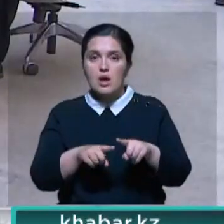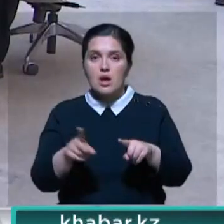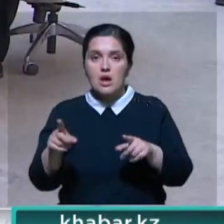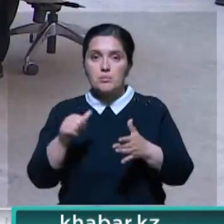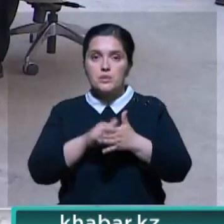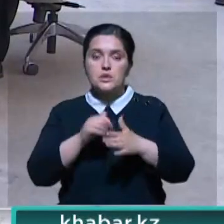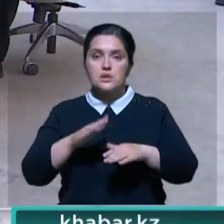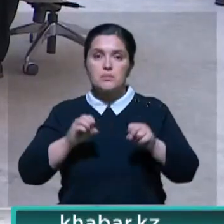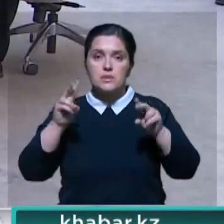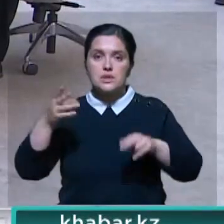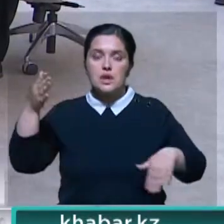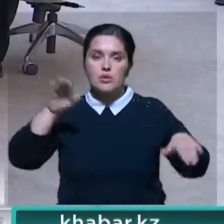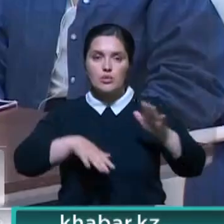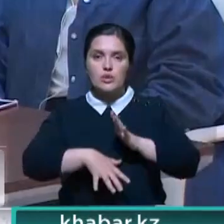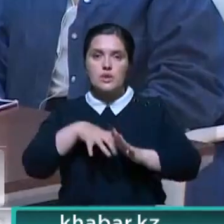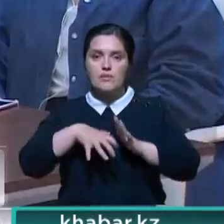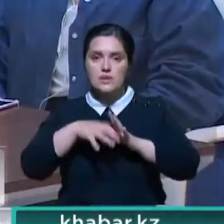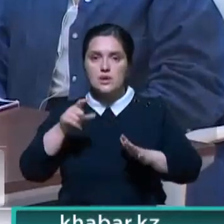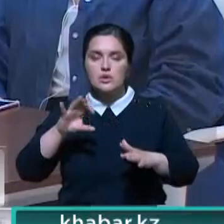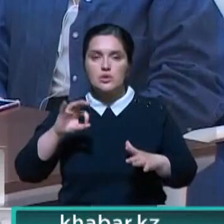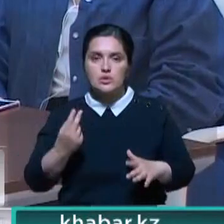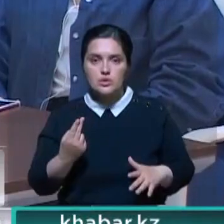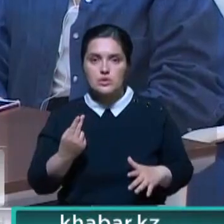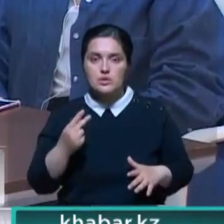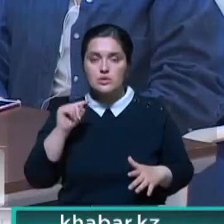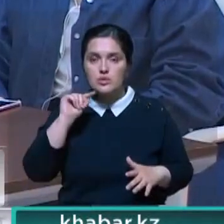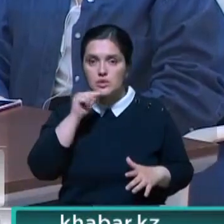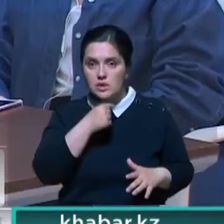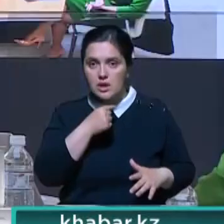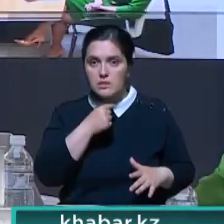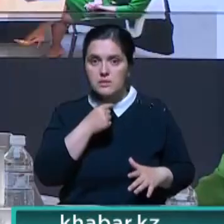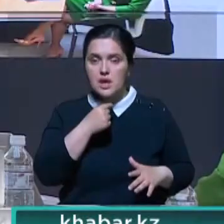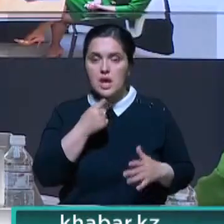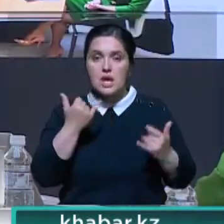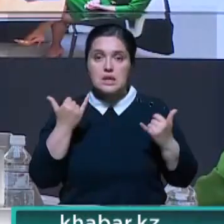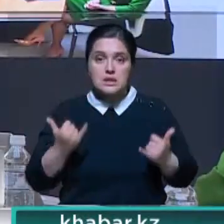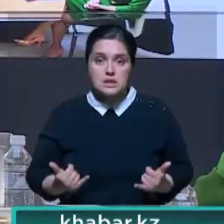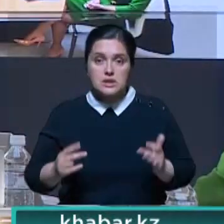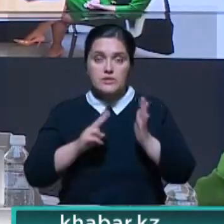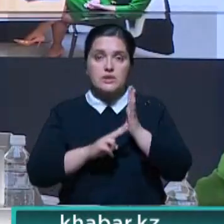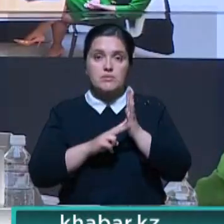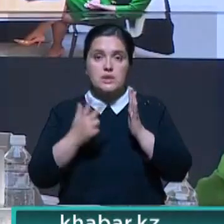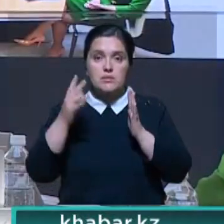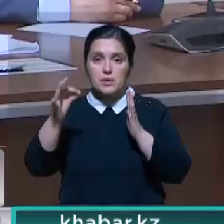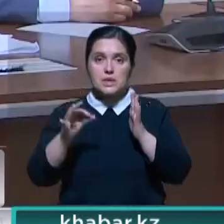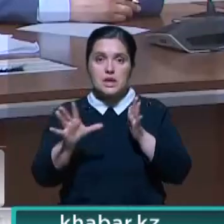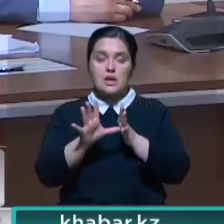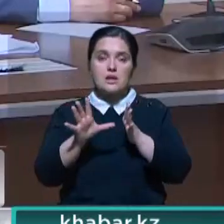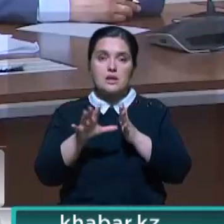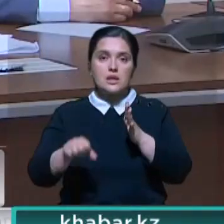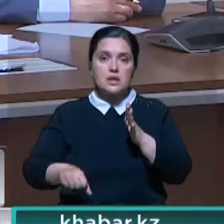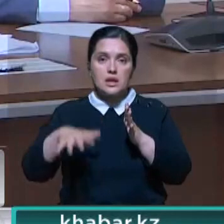технологий. Аргументировали специалисты горнодобывающей отрасли это социально-экономическими аспектами. Сегодня